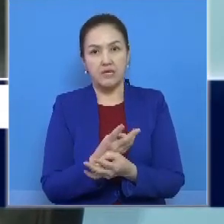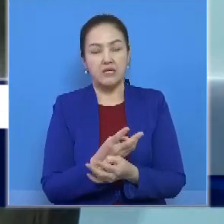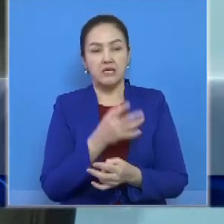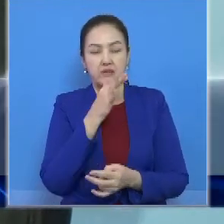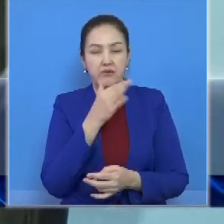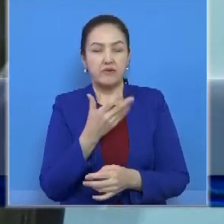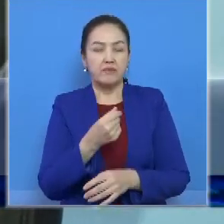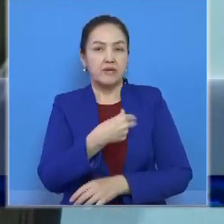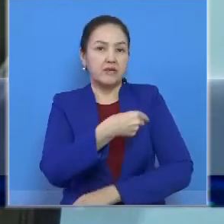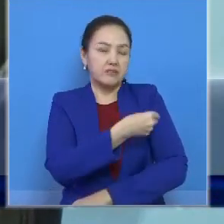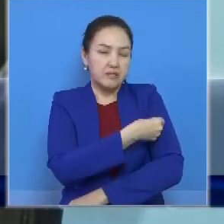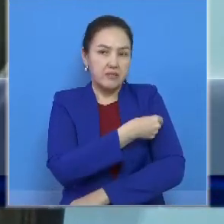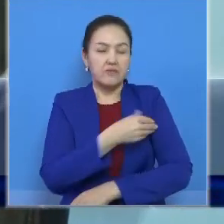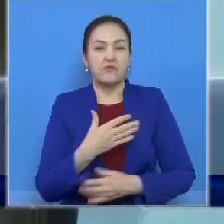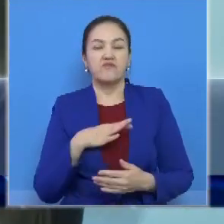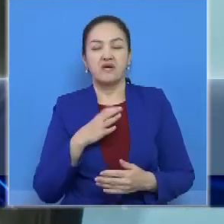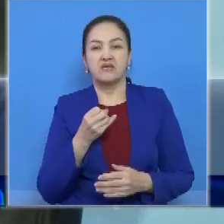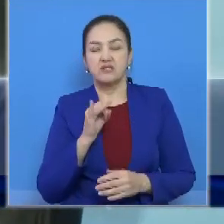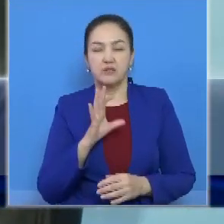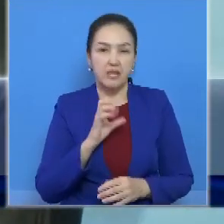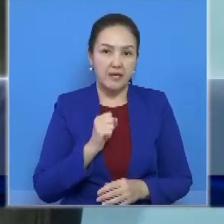своевременно получать вакцинацию, потому что вакцина, ну,